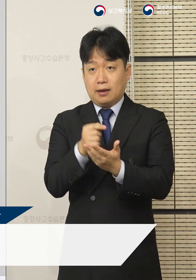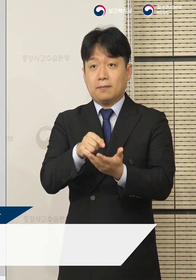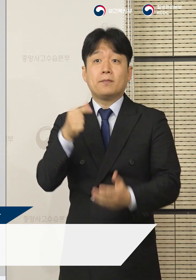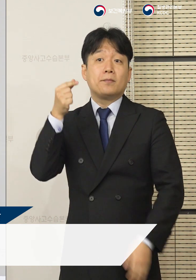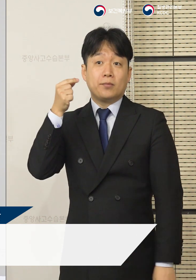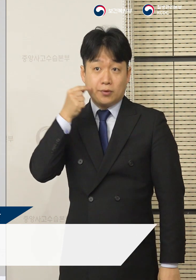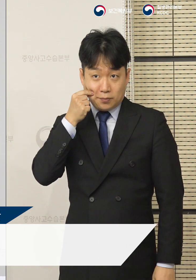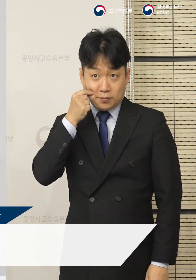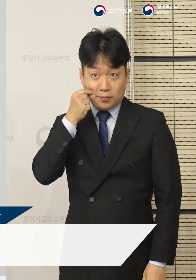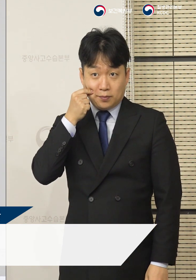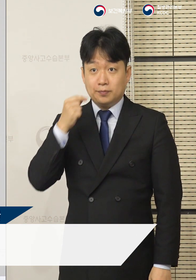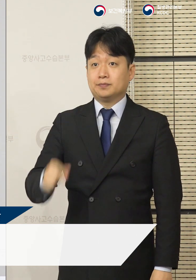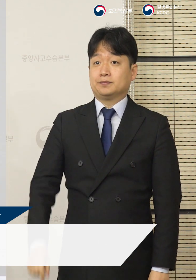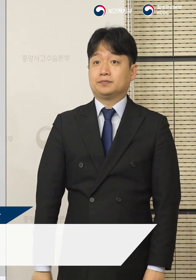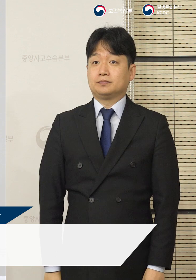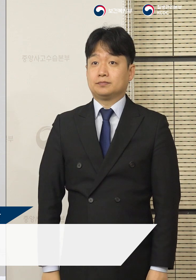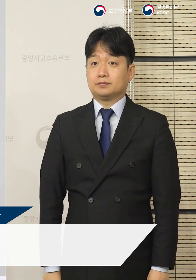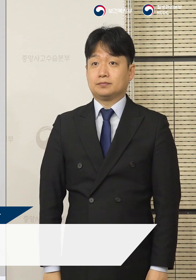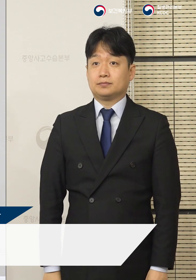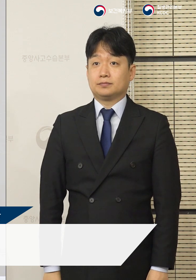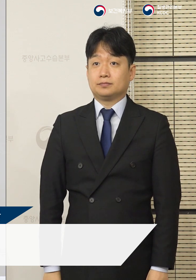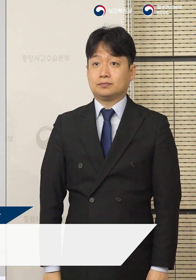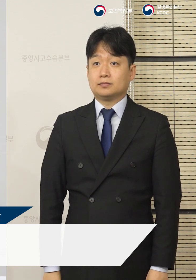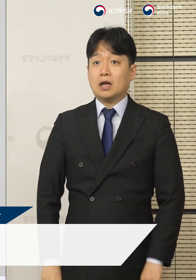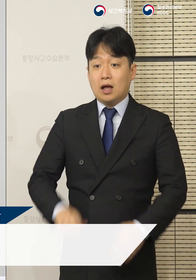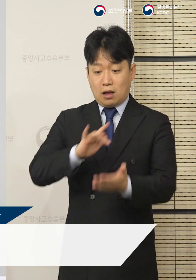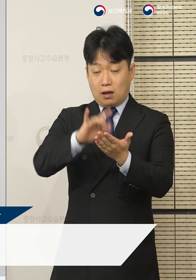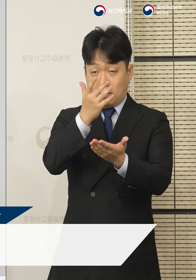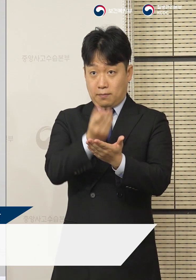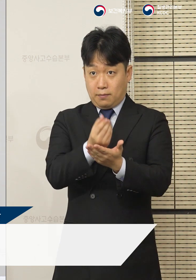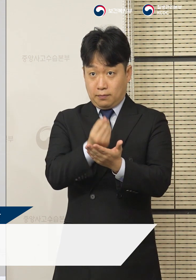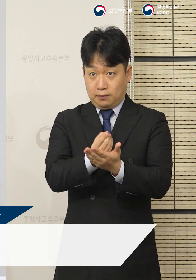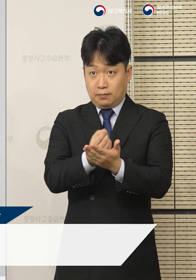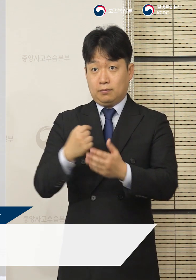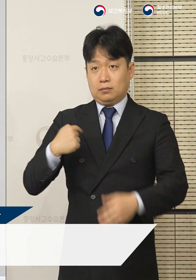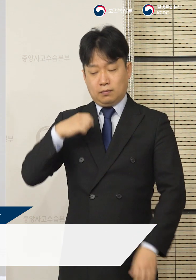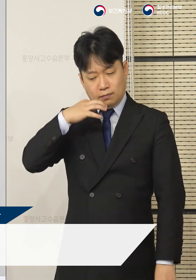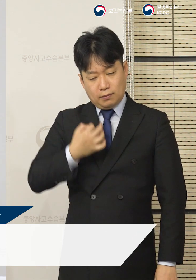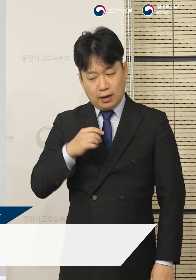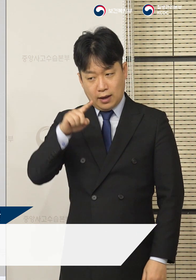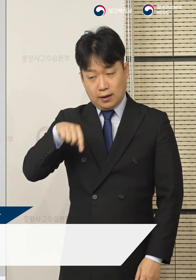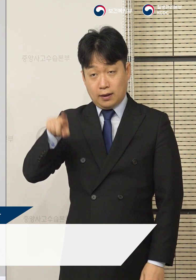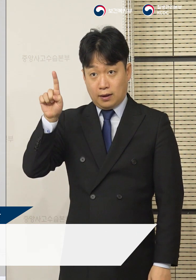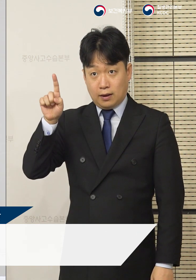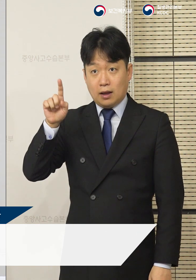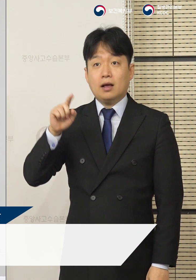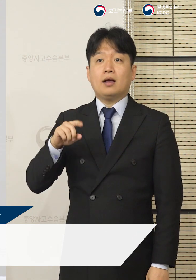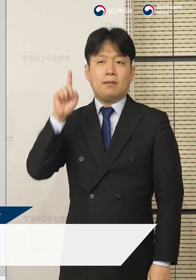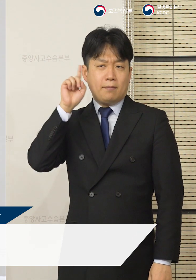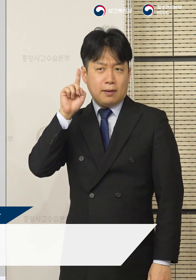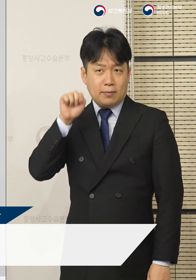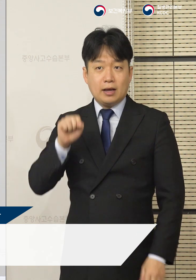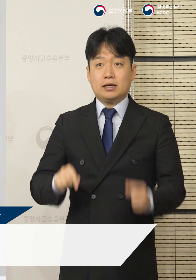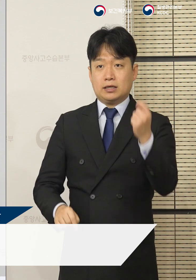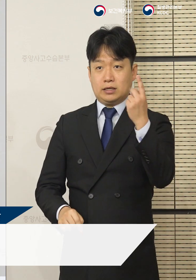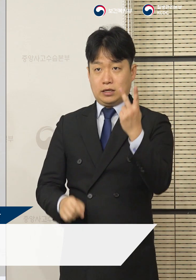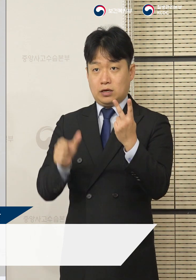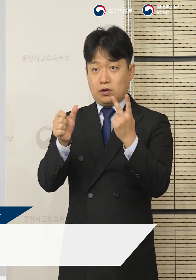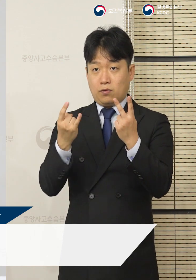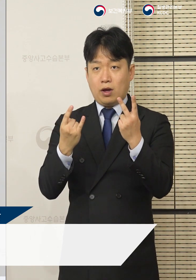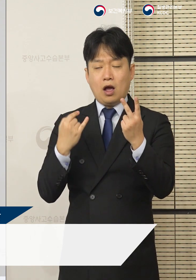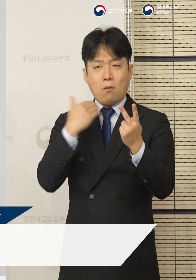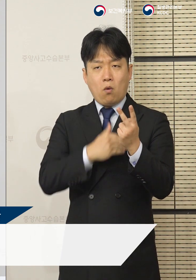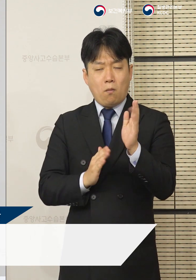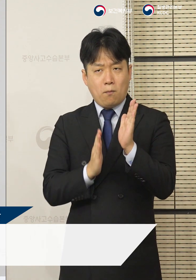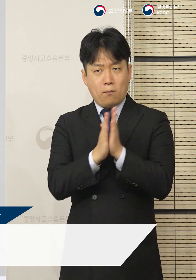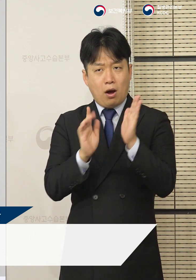앱을 다운받지 못하고 있었습니다. 앱의 자가진단 기능을 통해 매일 1회